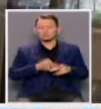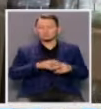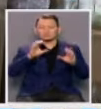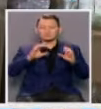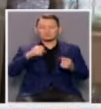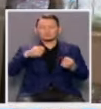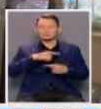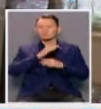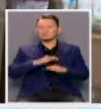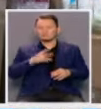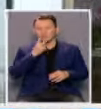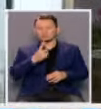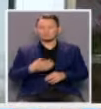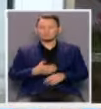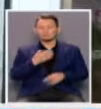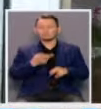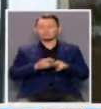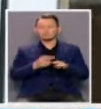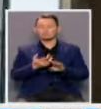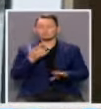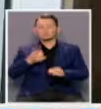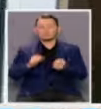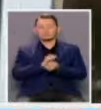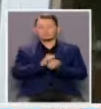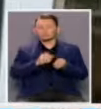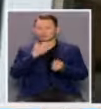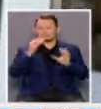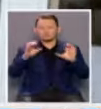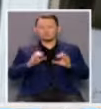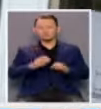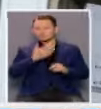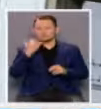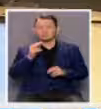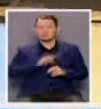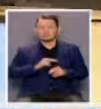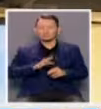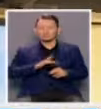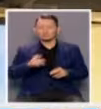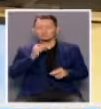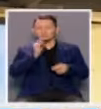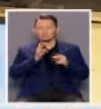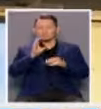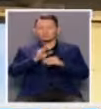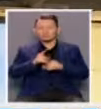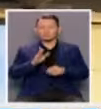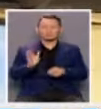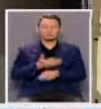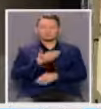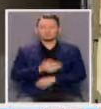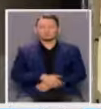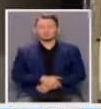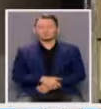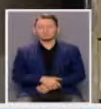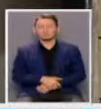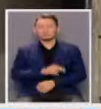мүлде сай келмейтіні өз алдына. Нысан осыған дейін құжатсыз, заңсыз қызмет етіп келген. Енді бұл дәмхана кешке дейін бұзылатын болды.